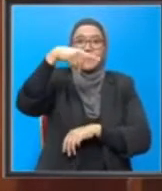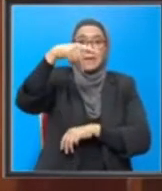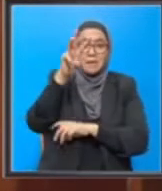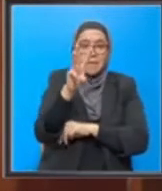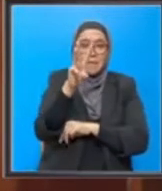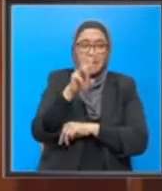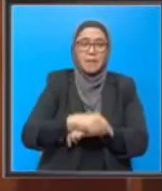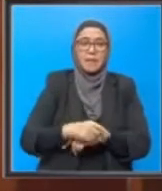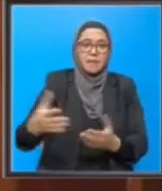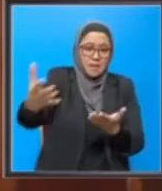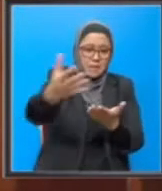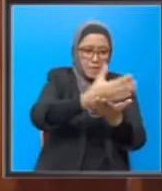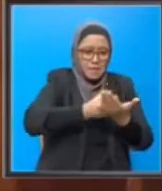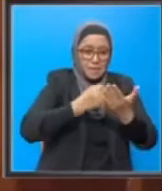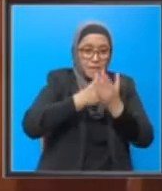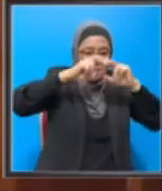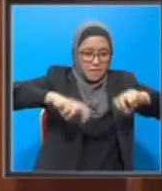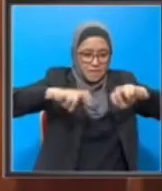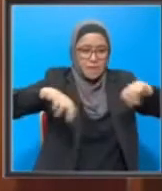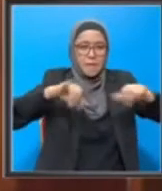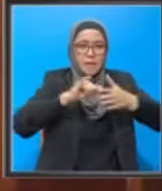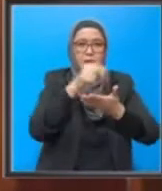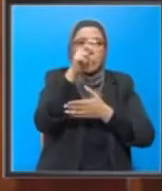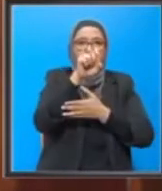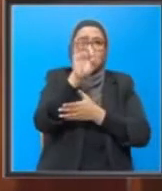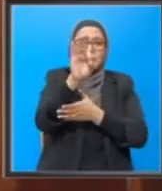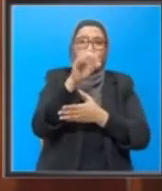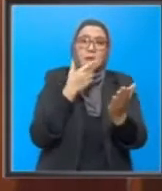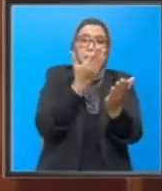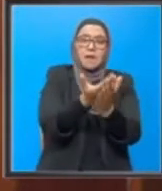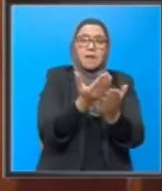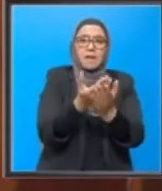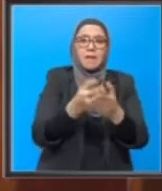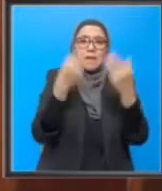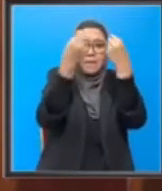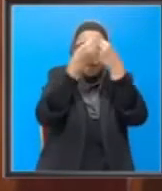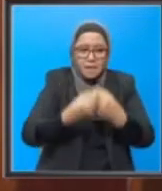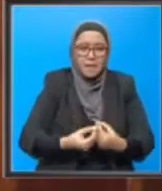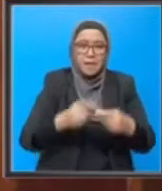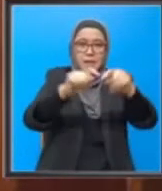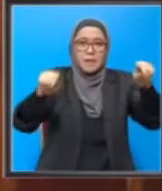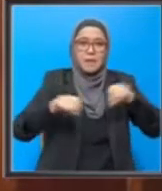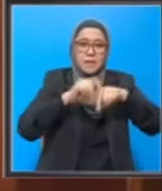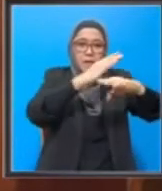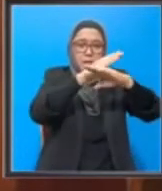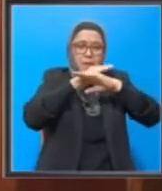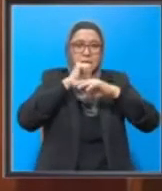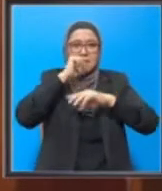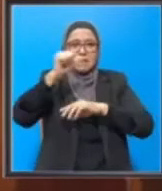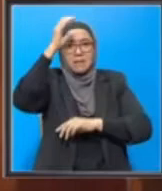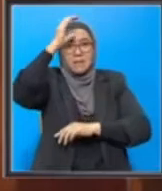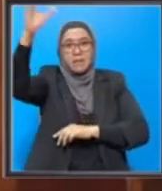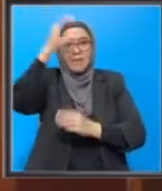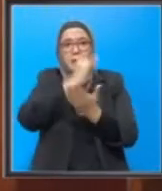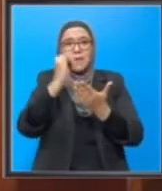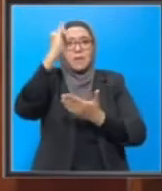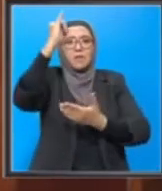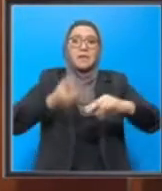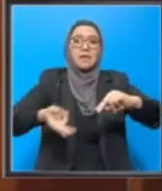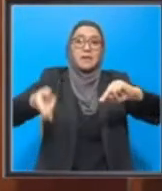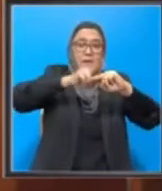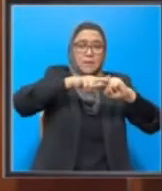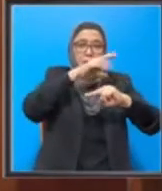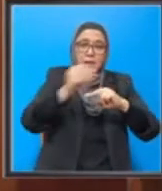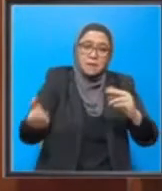supaya bilangan tempat pelindungnya yang bukan berkonsepkan istitusi ini ditambah selain daripada itu